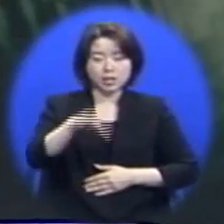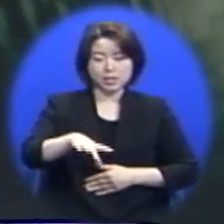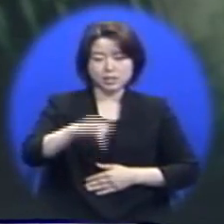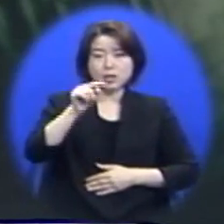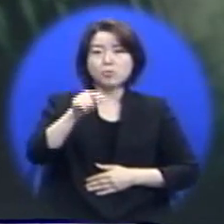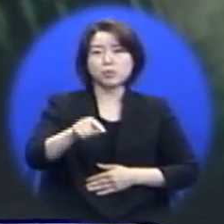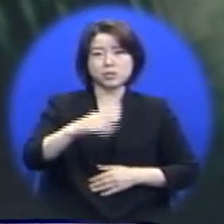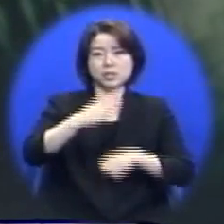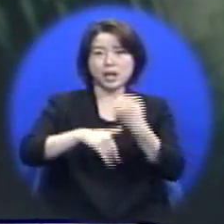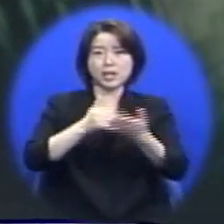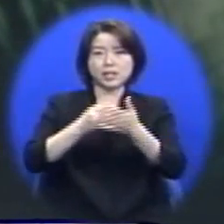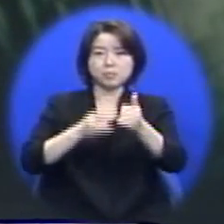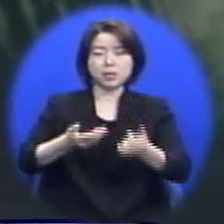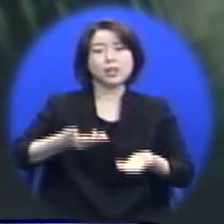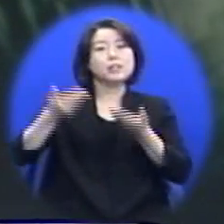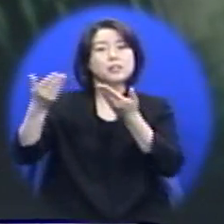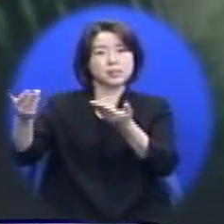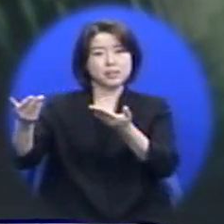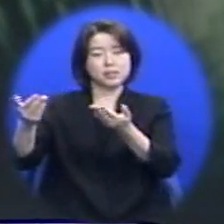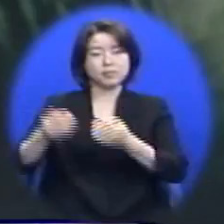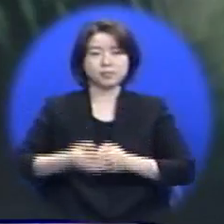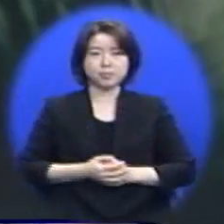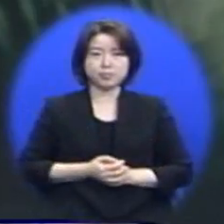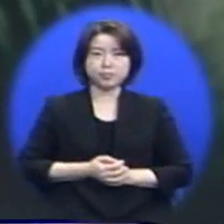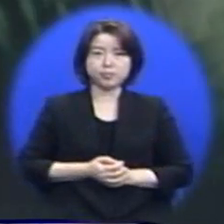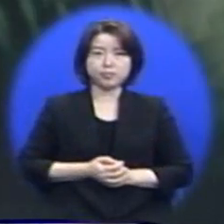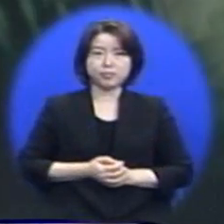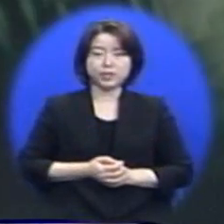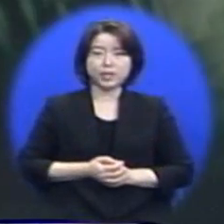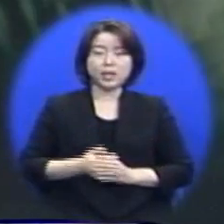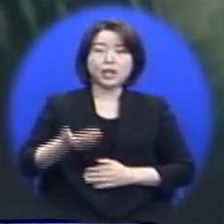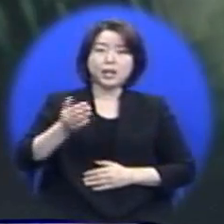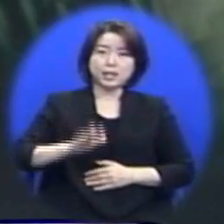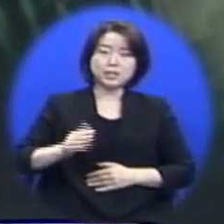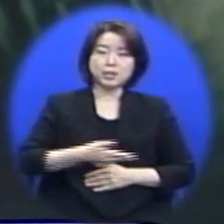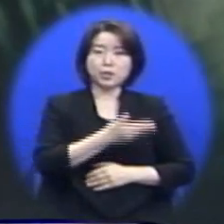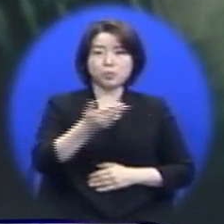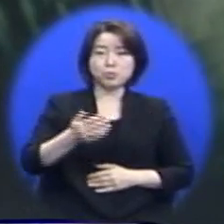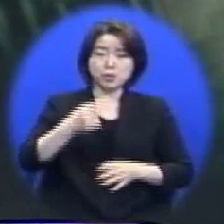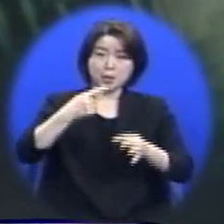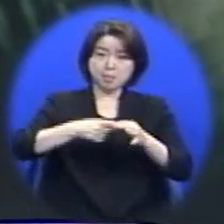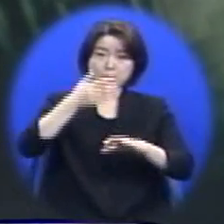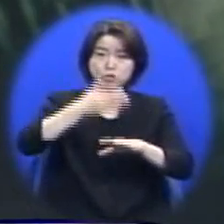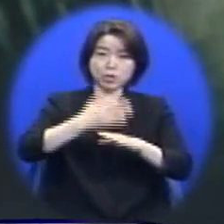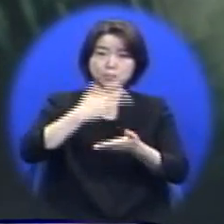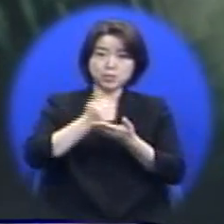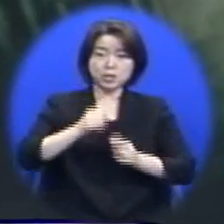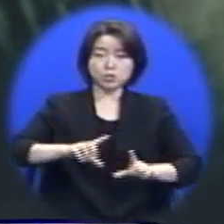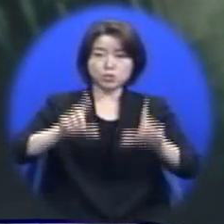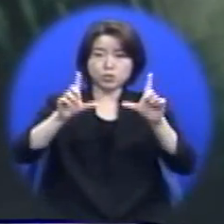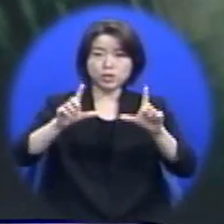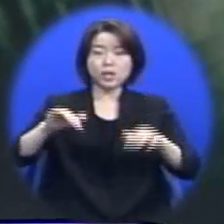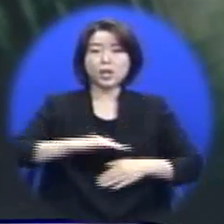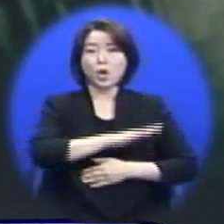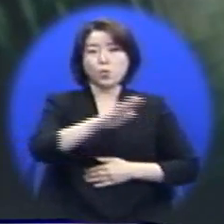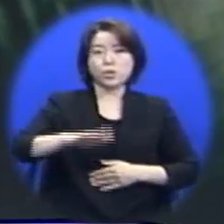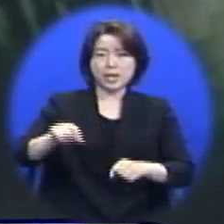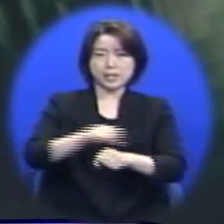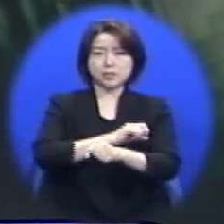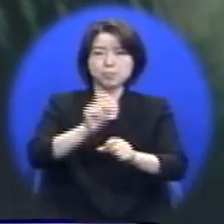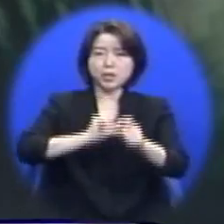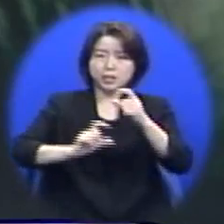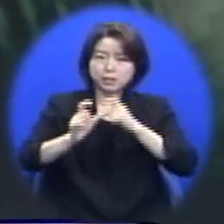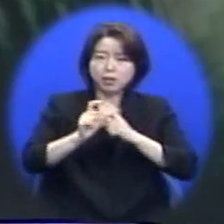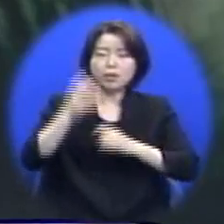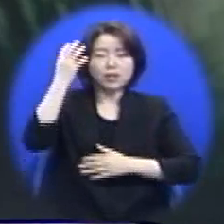드리라. 그런데 여러분, 맥주 감사 주일에 우리가 하나님께 특별히 기억해야 될